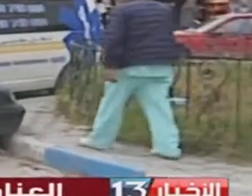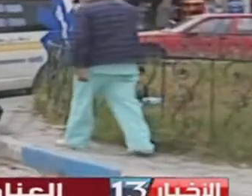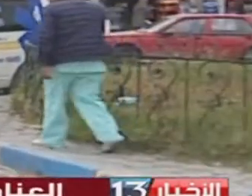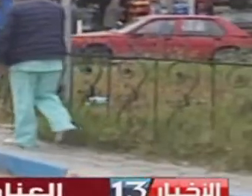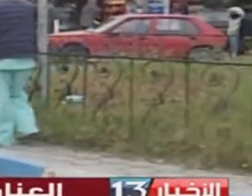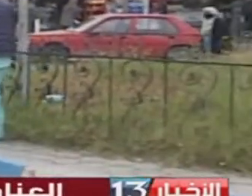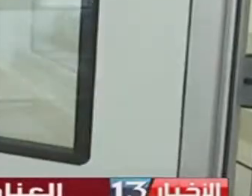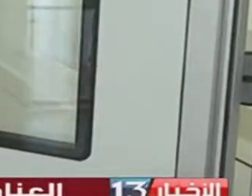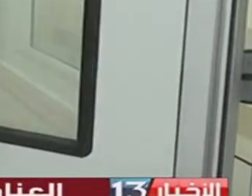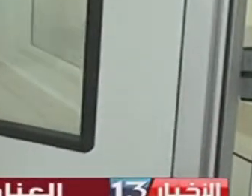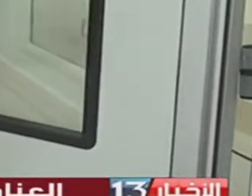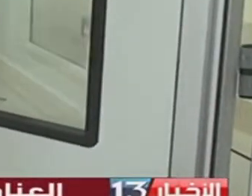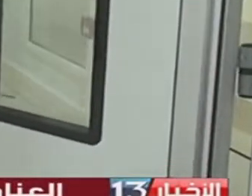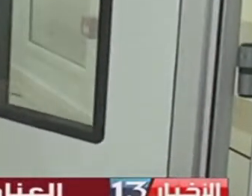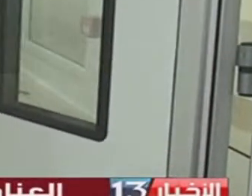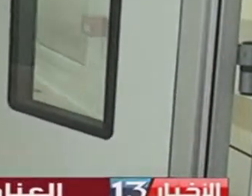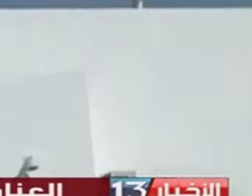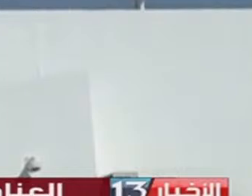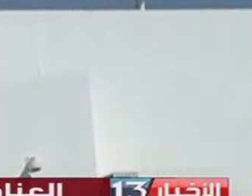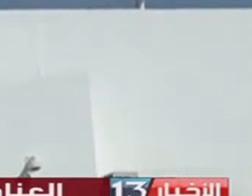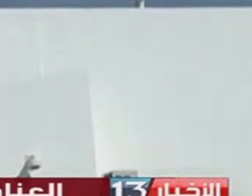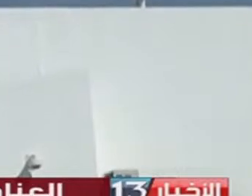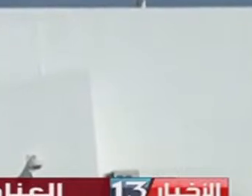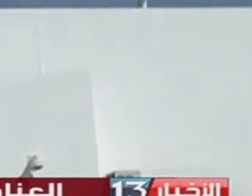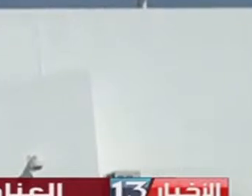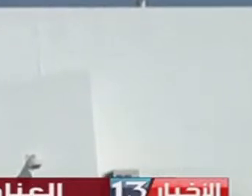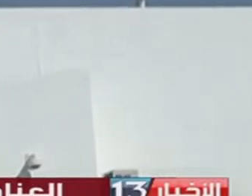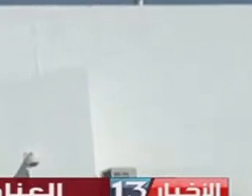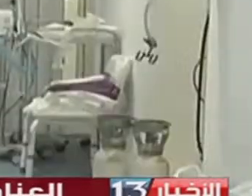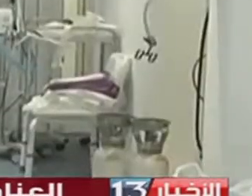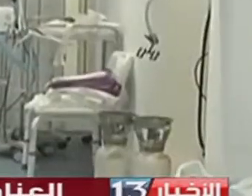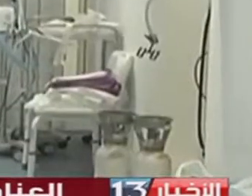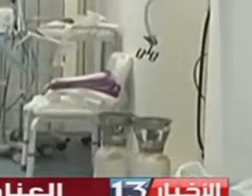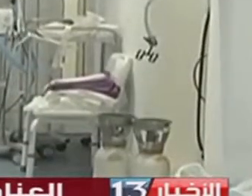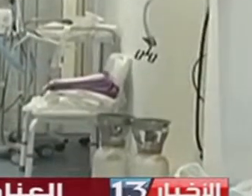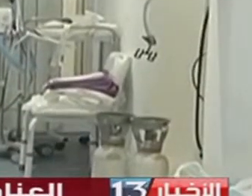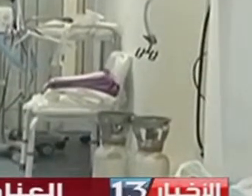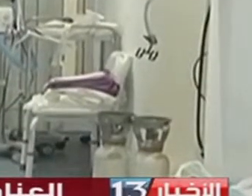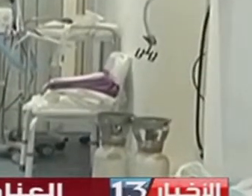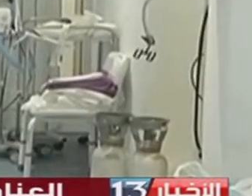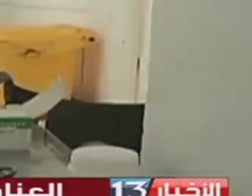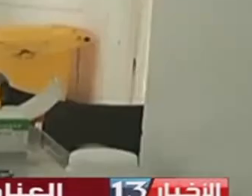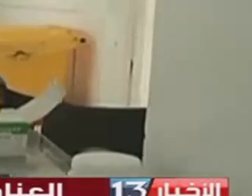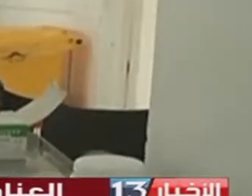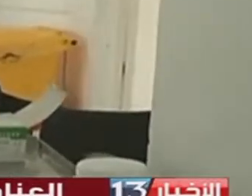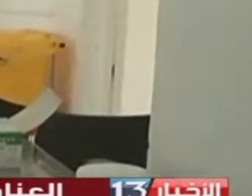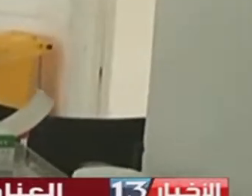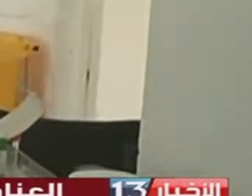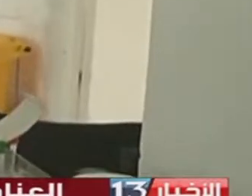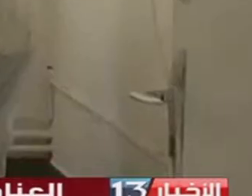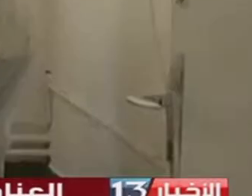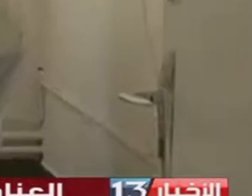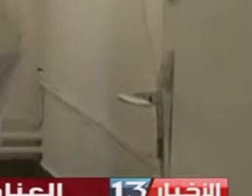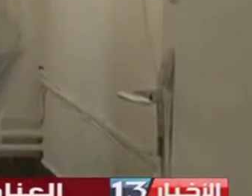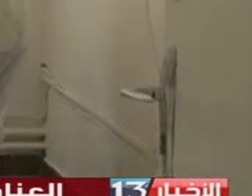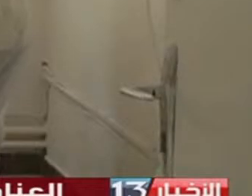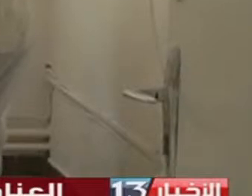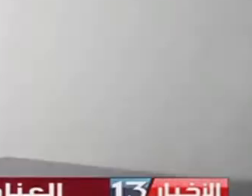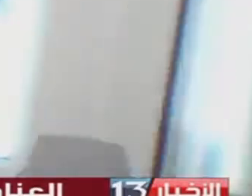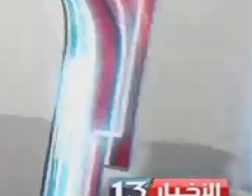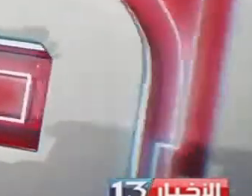فايه الكرونه واصابات تقارب العشره الاف بنداء استغاثه مع تجاوز مستشفى صادق قدم بجربه طاقه